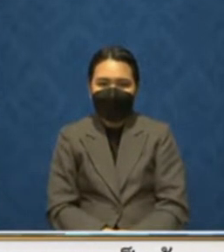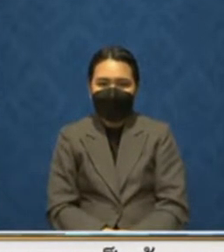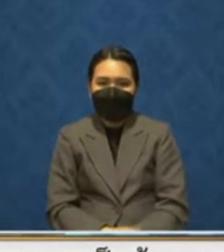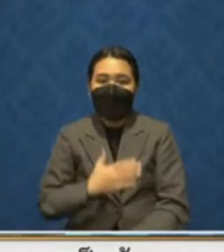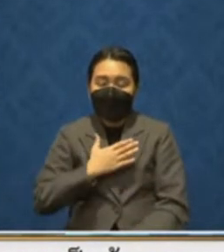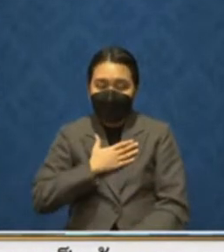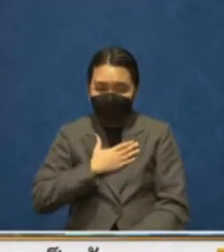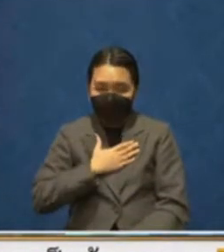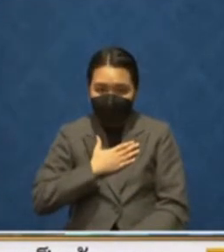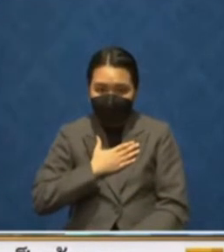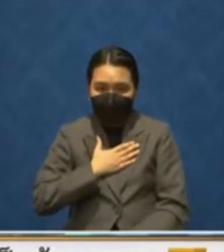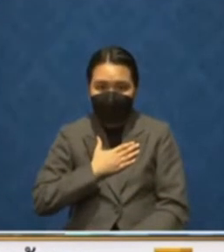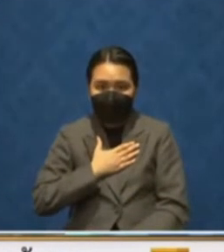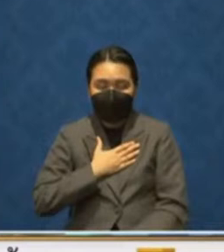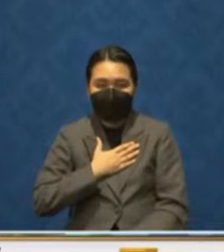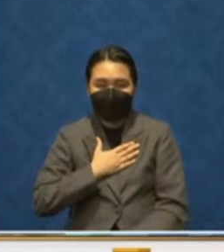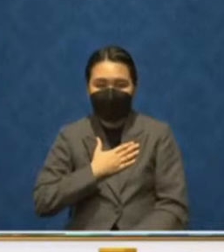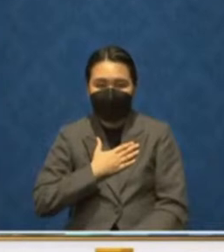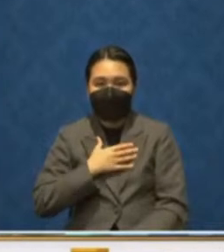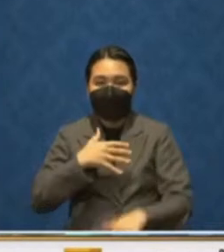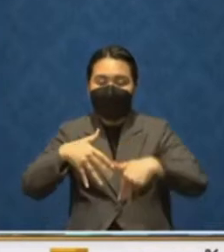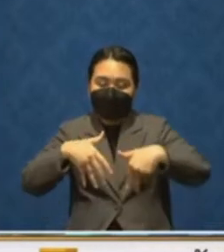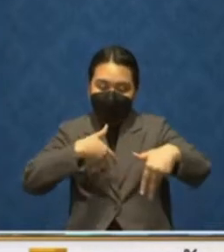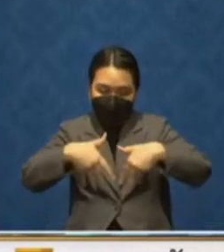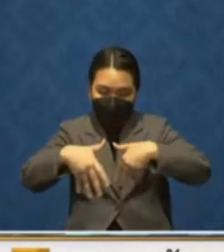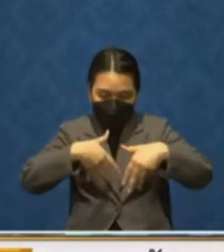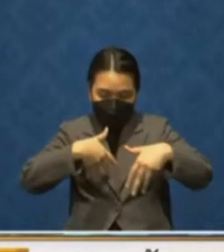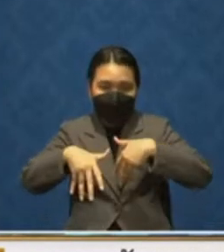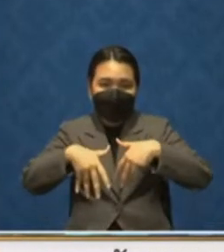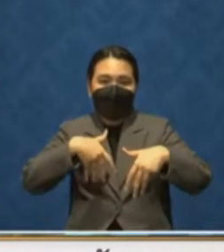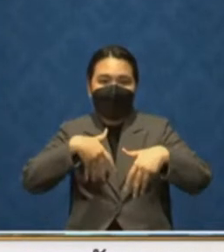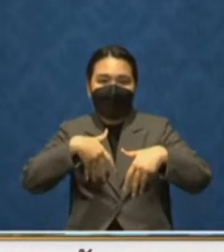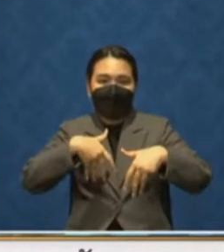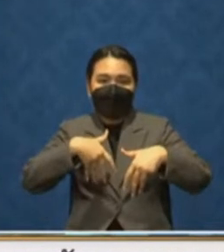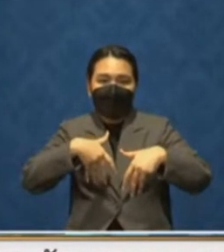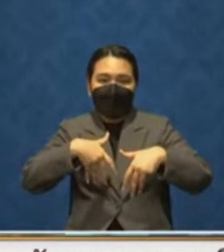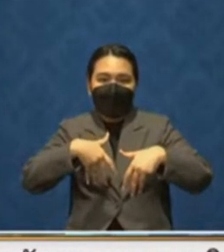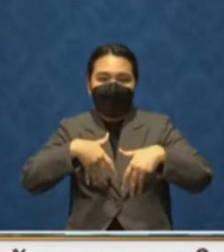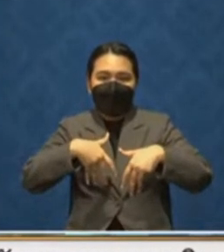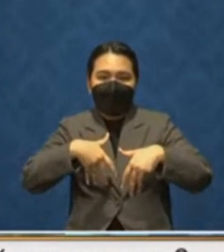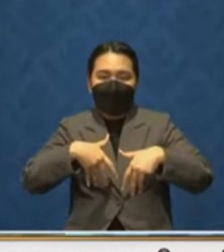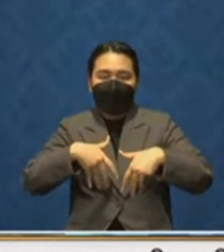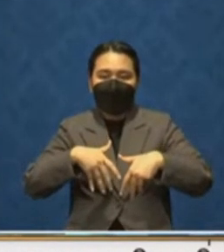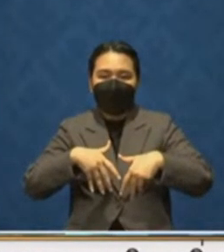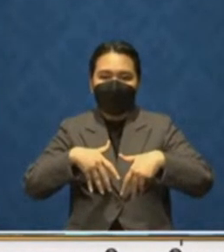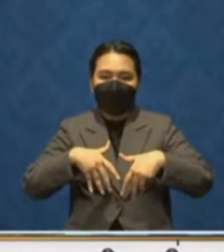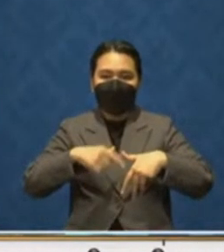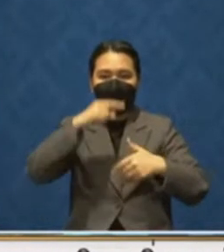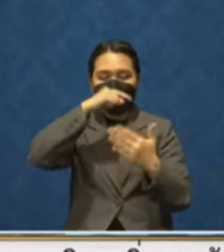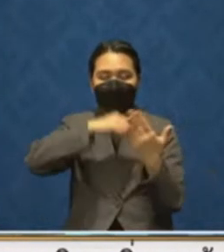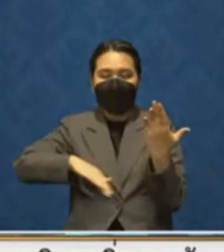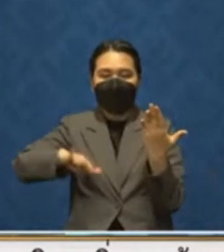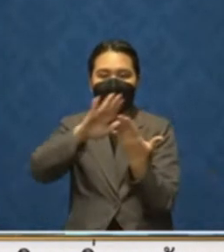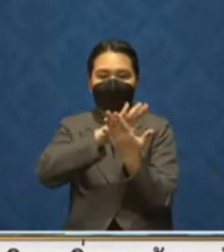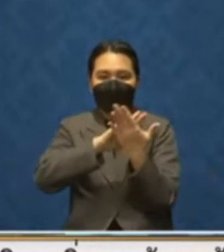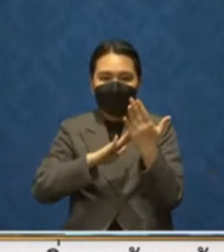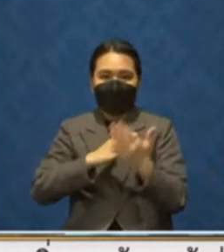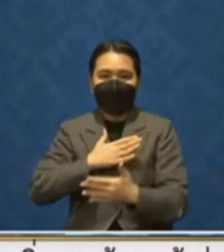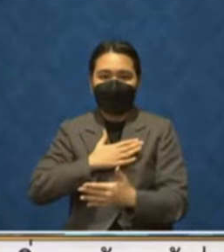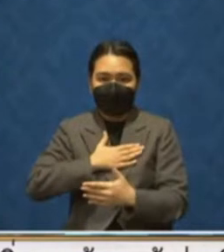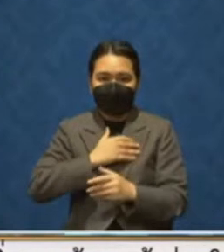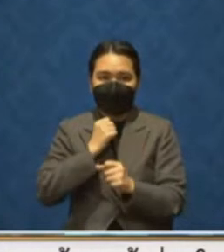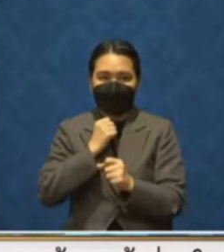เริ่มที่เป็นอ่าประชาชนคนหนึ่งนาในประเทศไทยผมไม่ได้จัดตั้งโรงทาน